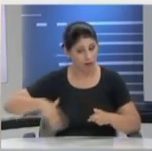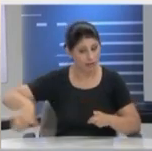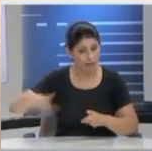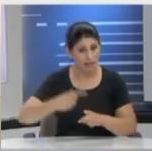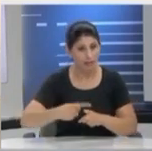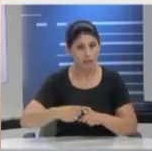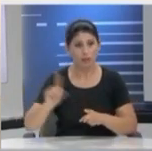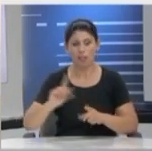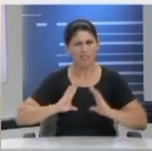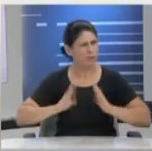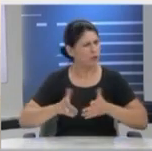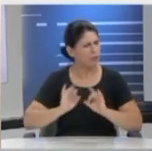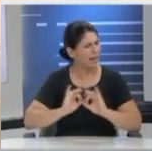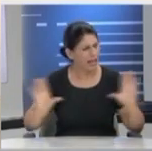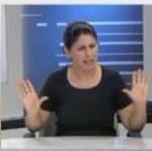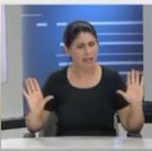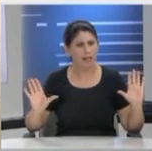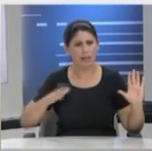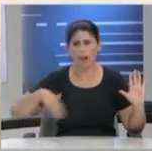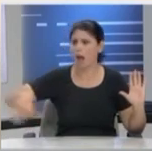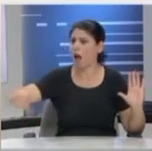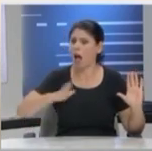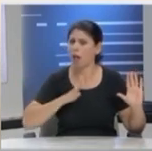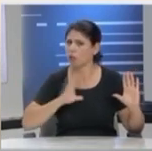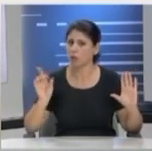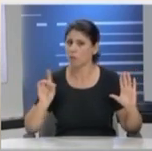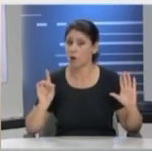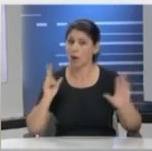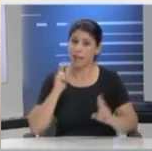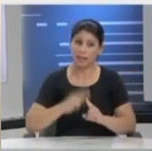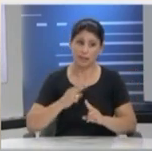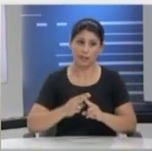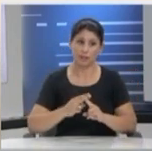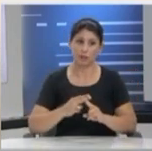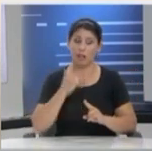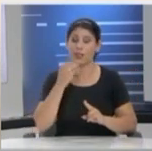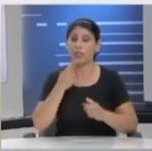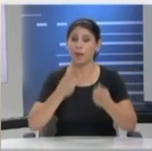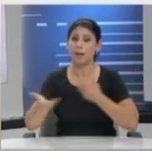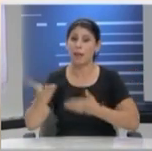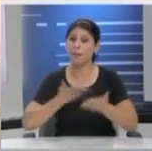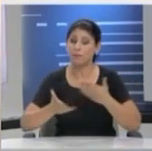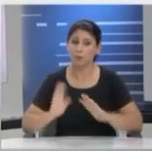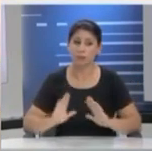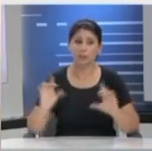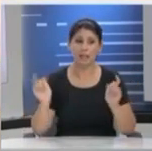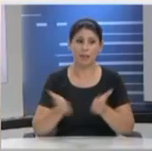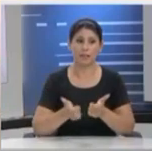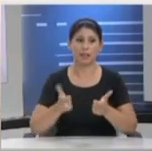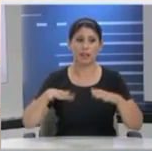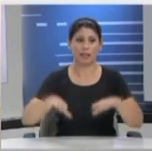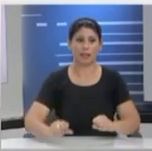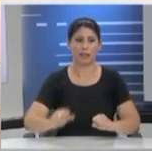Έλληνες, δεν μισούμε κανέναν λαό, κανέναν κόσμο, αλλά κυρίως δεν διαπραγματευόμαστε τα